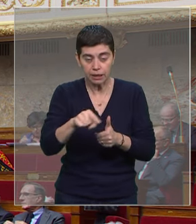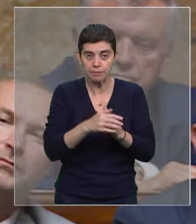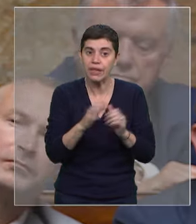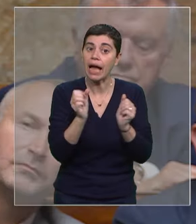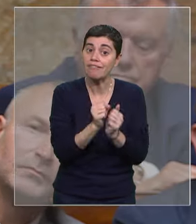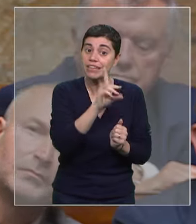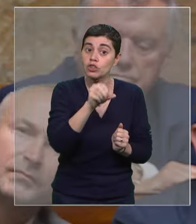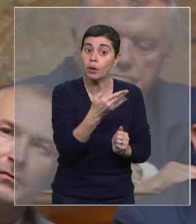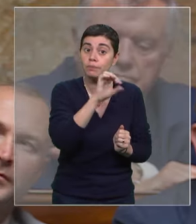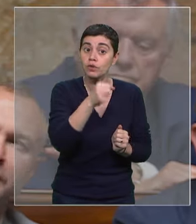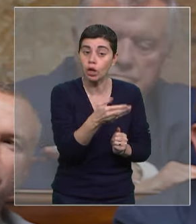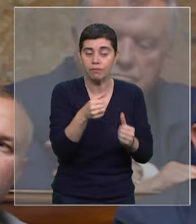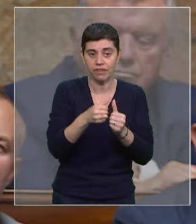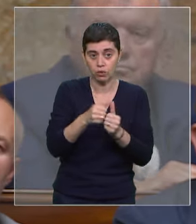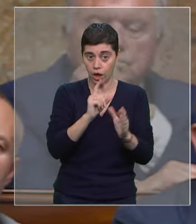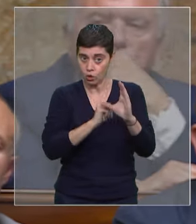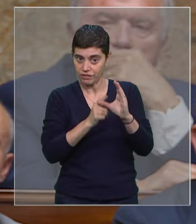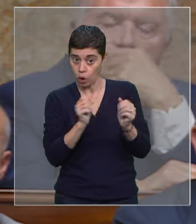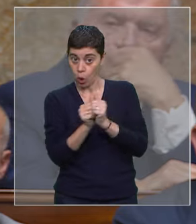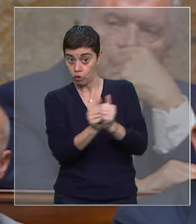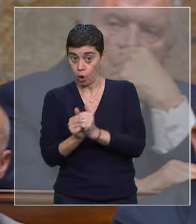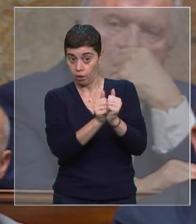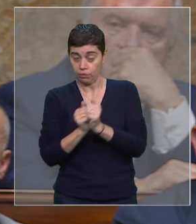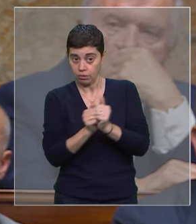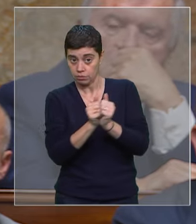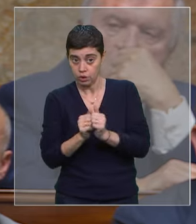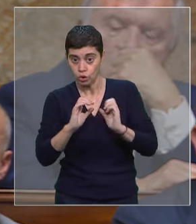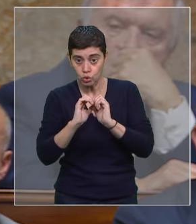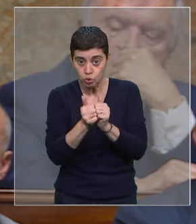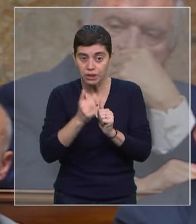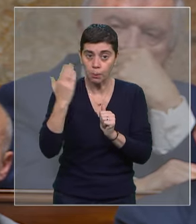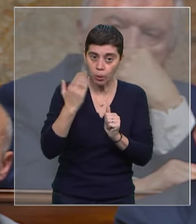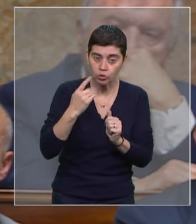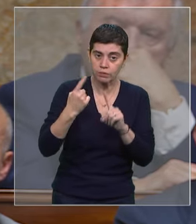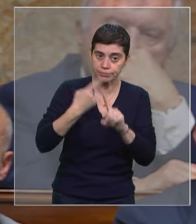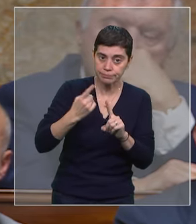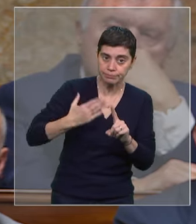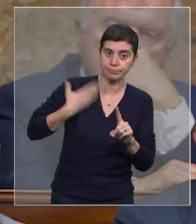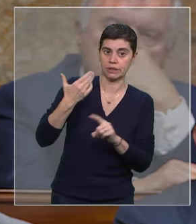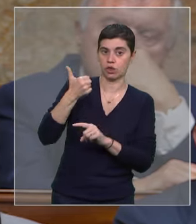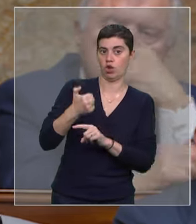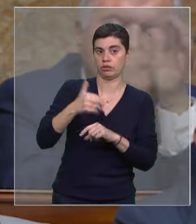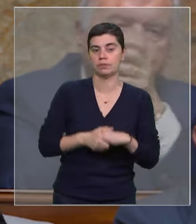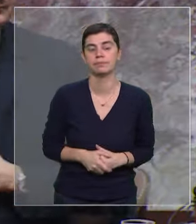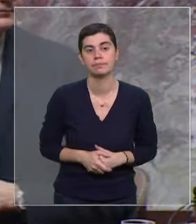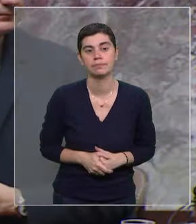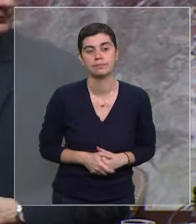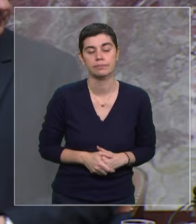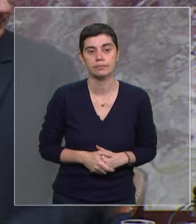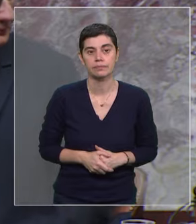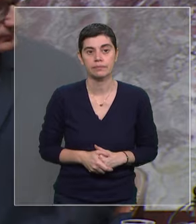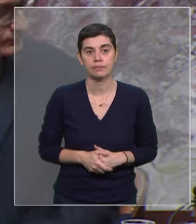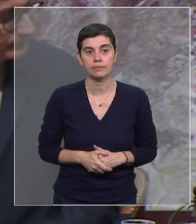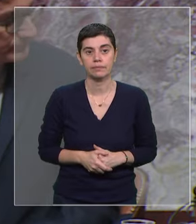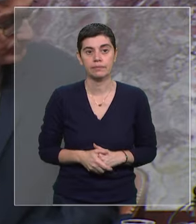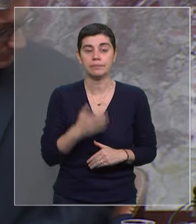ultramarins, faire valoir une évolution de ces coefficients en adéquation avec nos besoins et nos spécificités. Je vous remercie. Merci beaucoup, mon cher